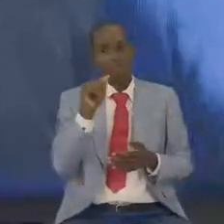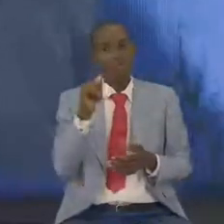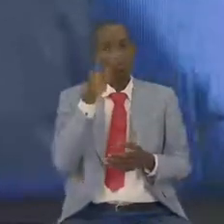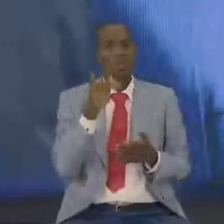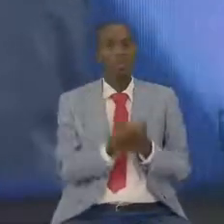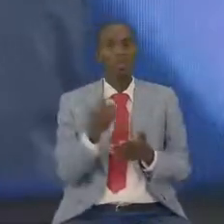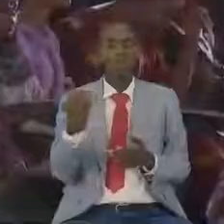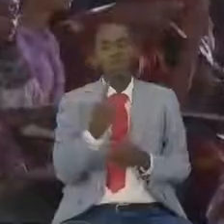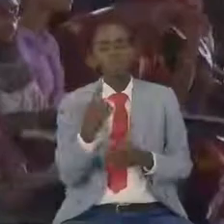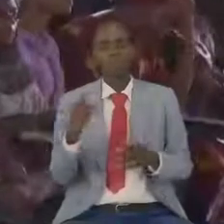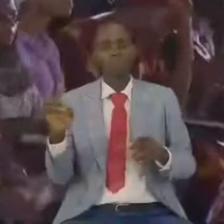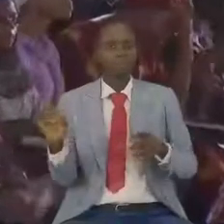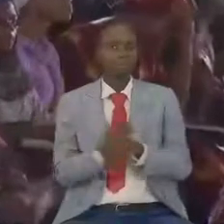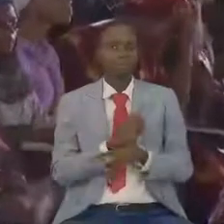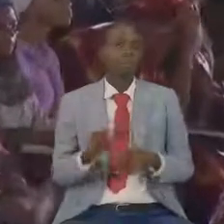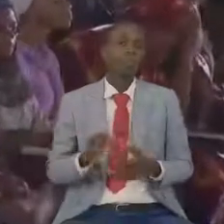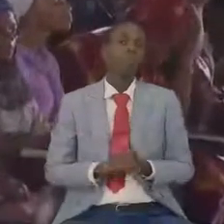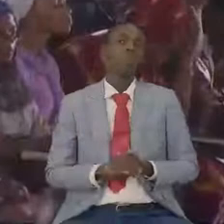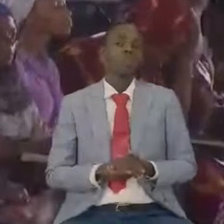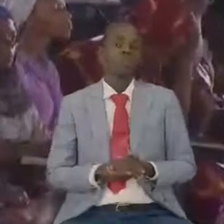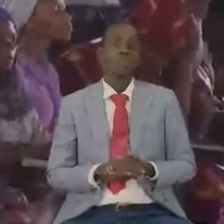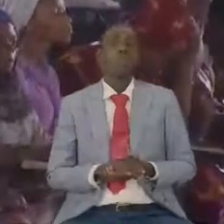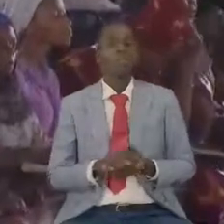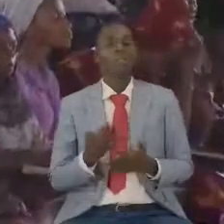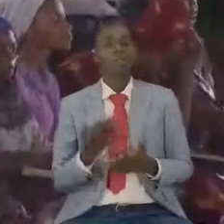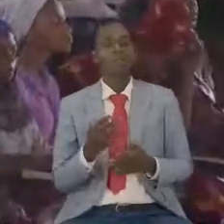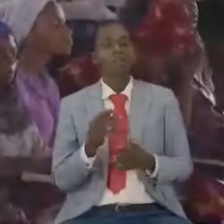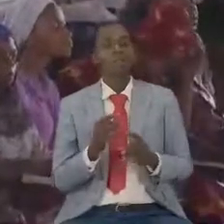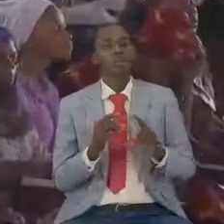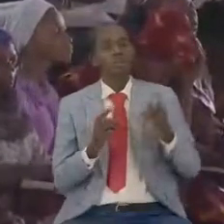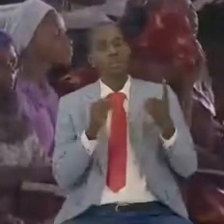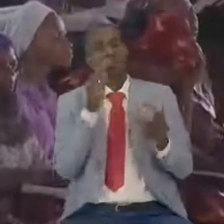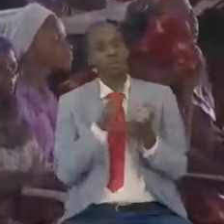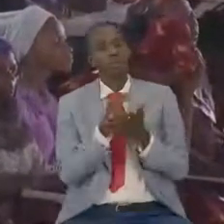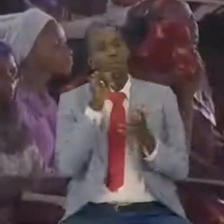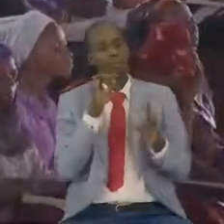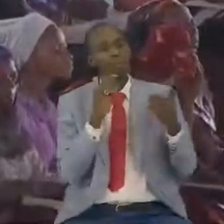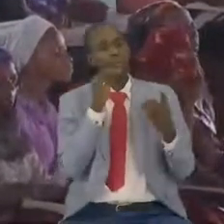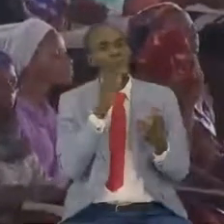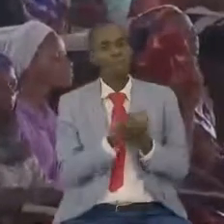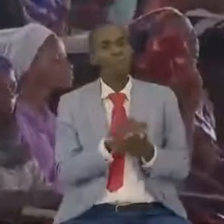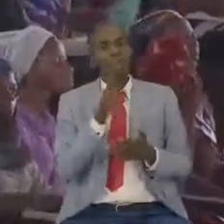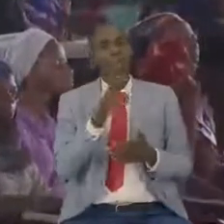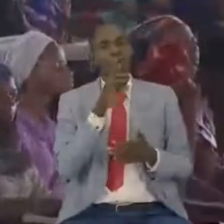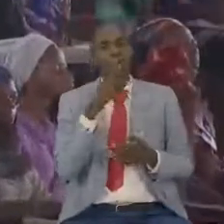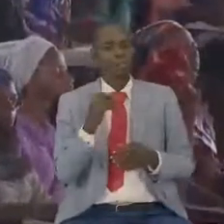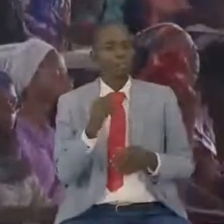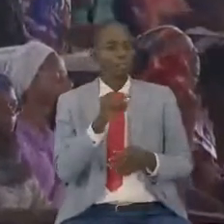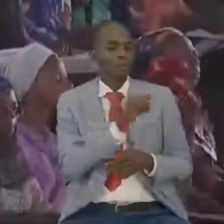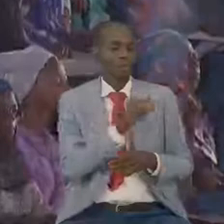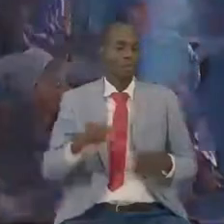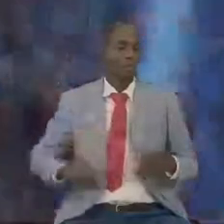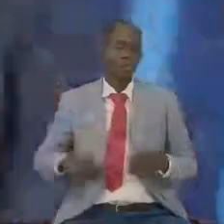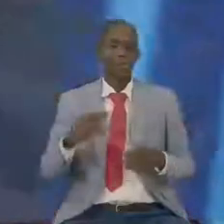Dites d'accord. Première femme, première femme, première femme. Où est l'autorité? C'est elle